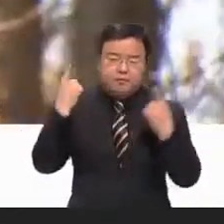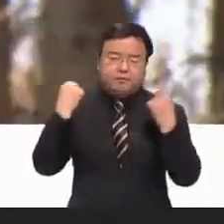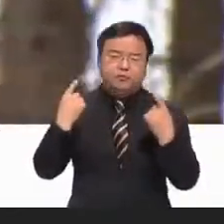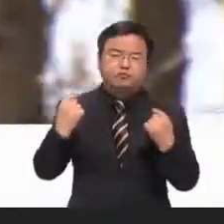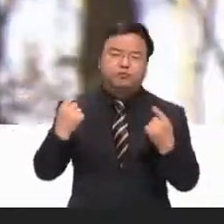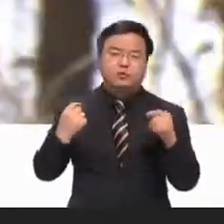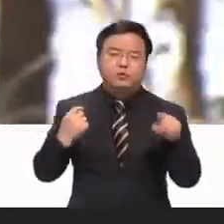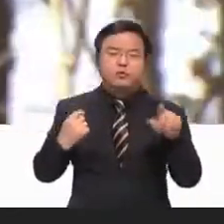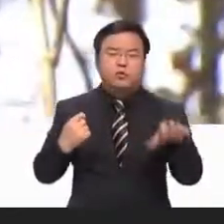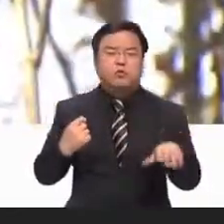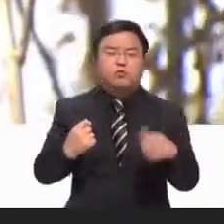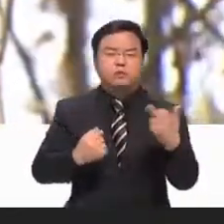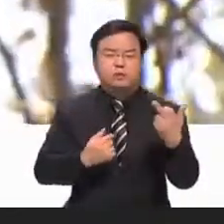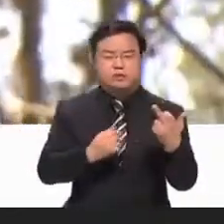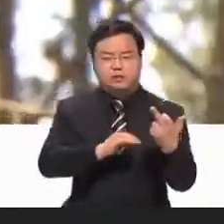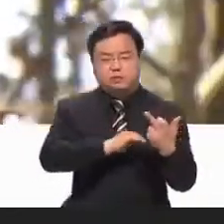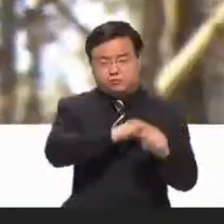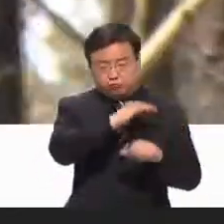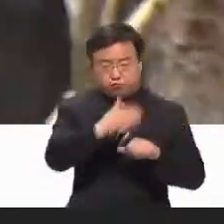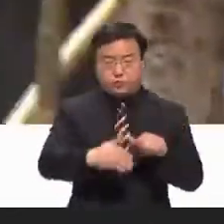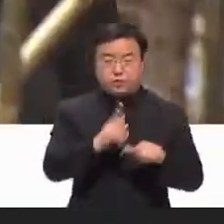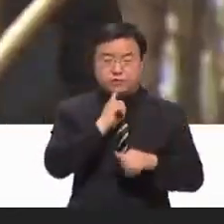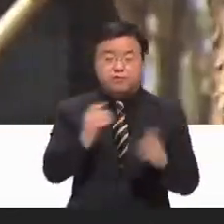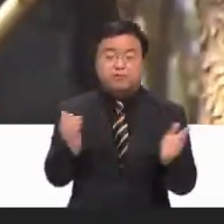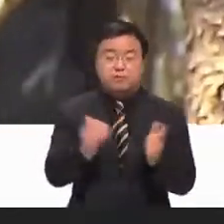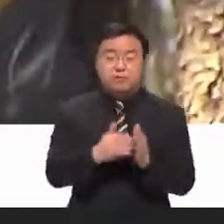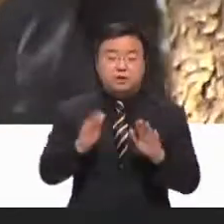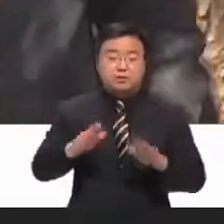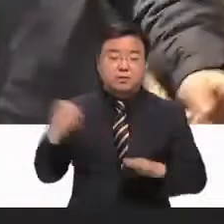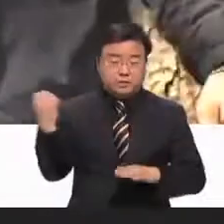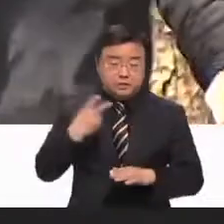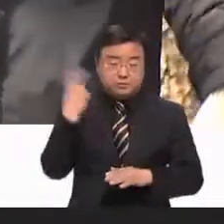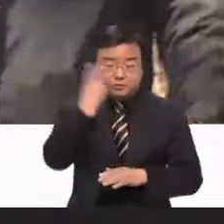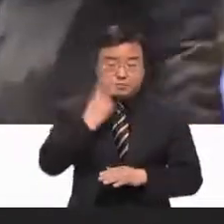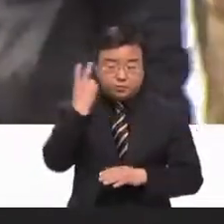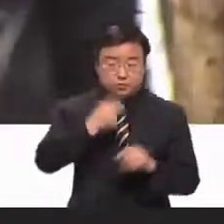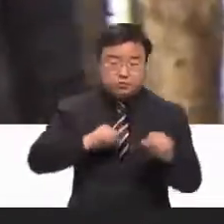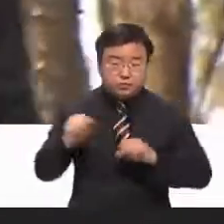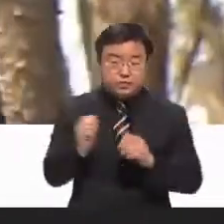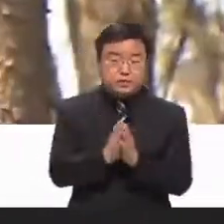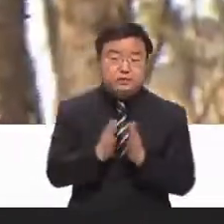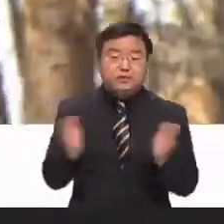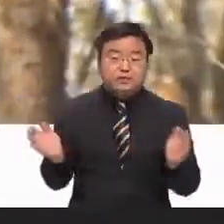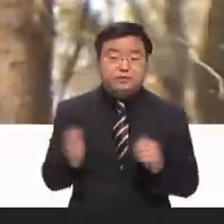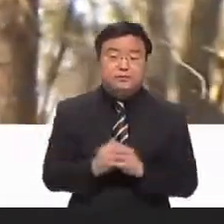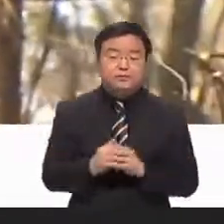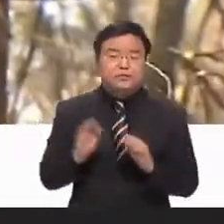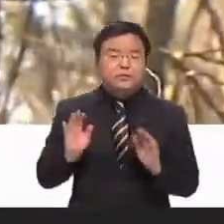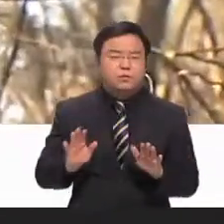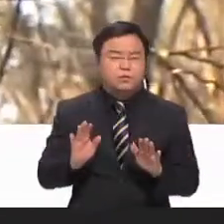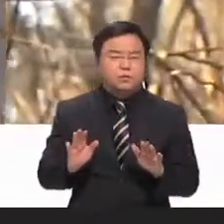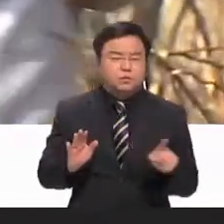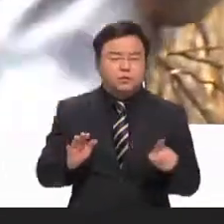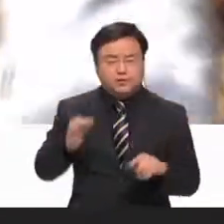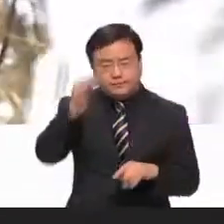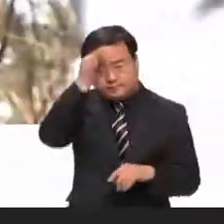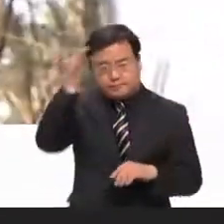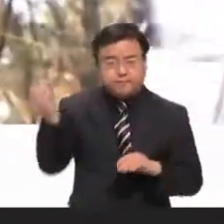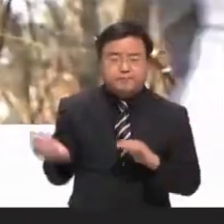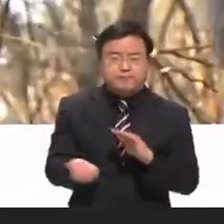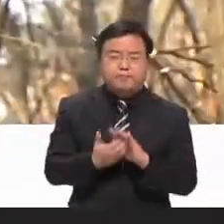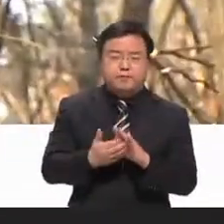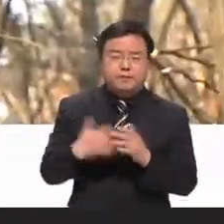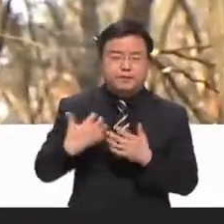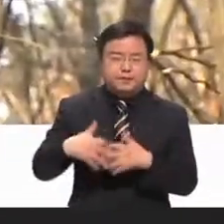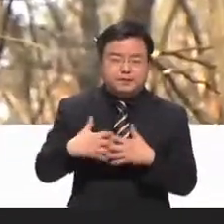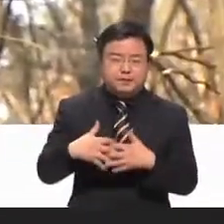이곳 야산에 묻었다고 주장을 하면서 결국 오늘 다시 수색 작업을 시작한 건데요. 오늘은 이 첨단 장비까지 동원을